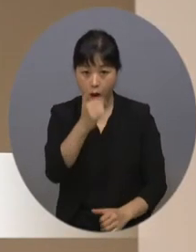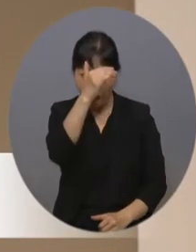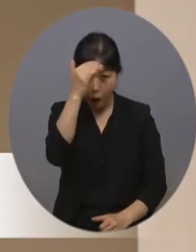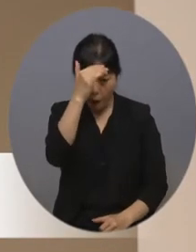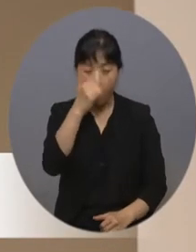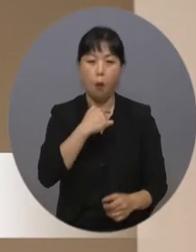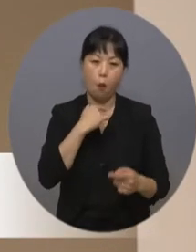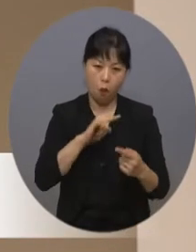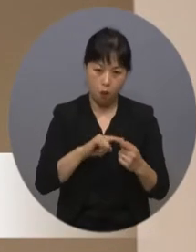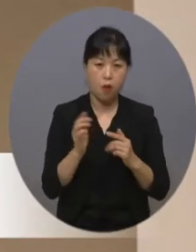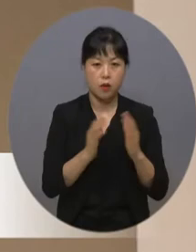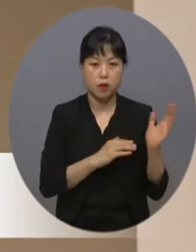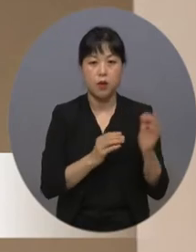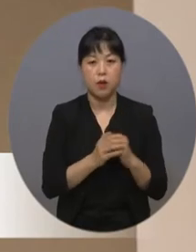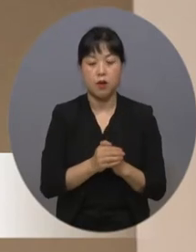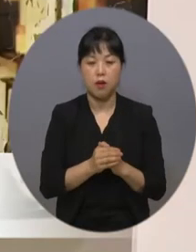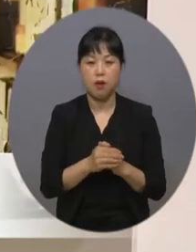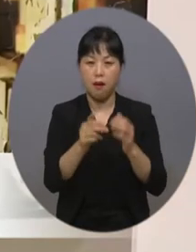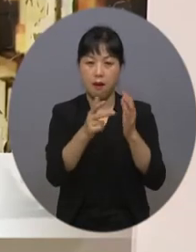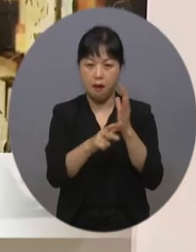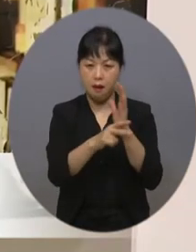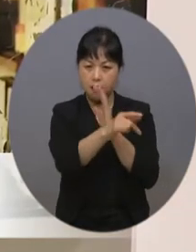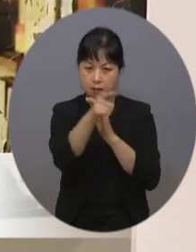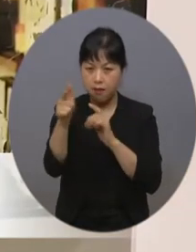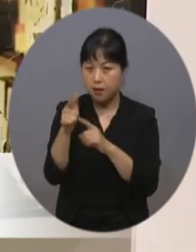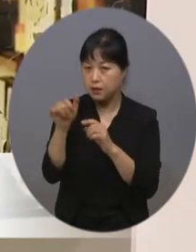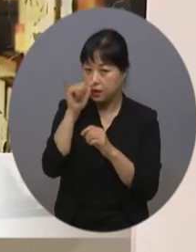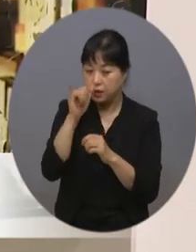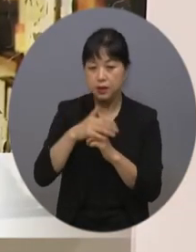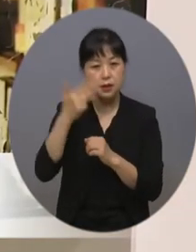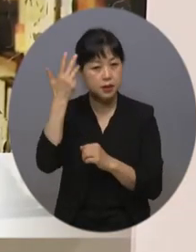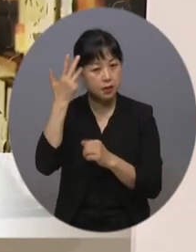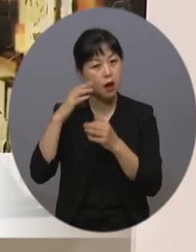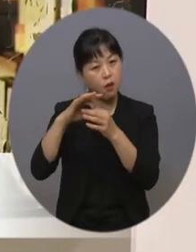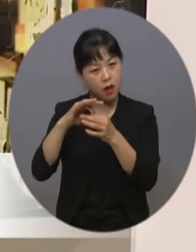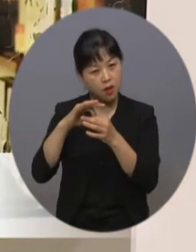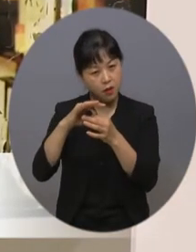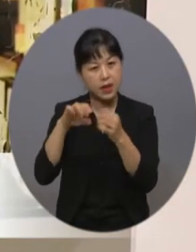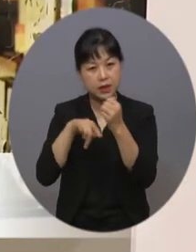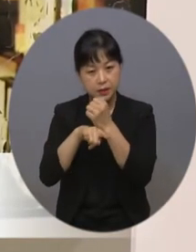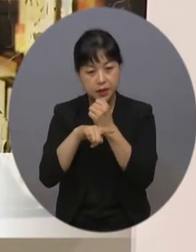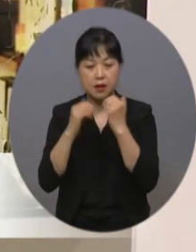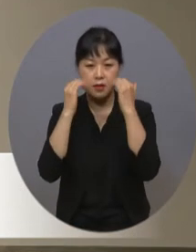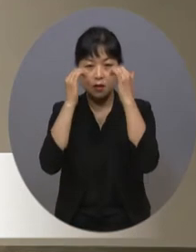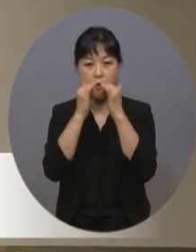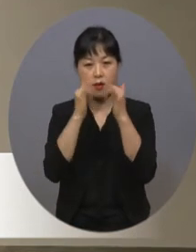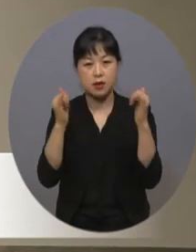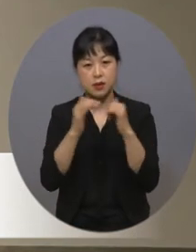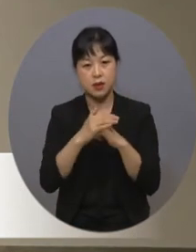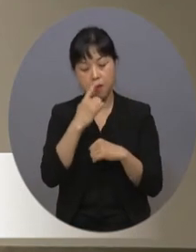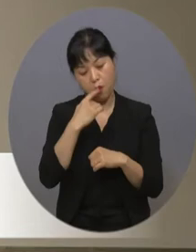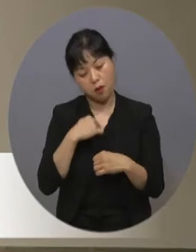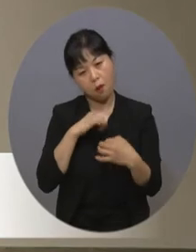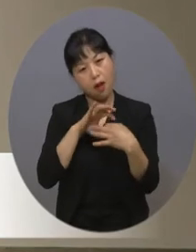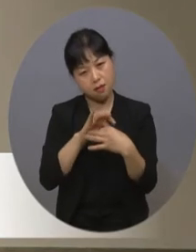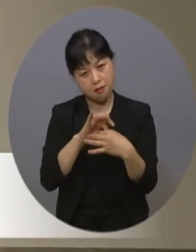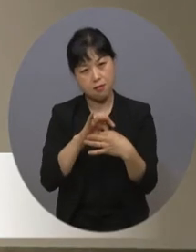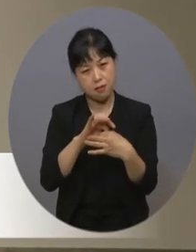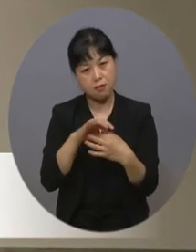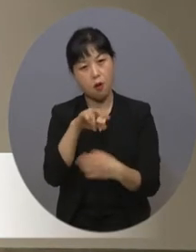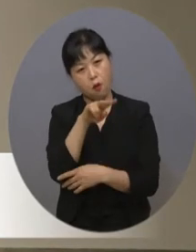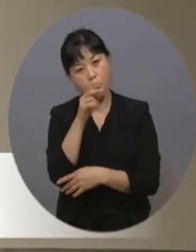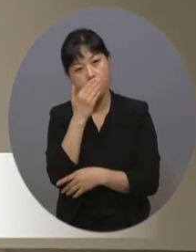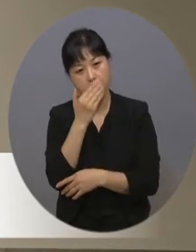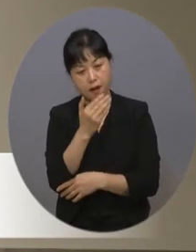좋고요. 또 각각의 작품들이 담고 있는 철학적인 내용들은 성인들에게 성찰의 기회가 돼서 어린